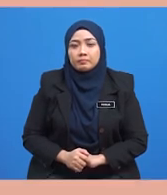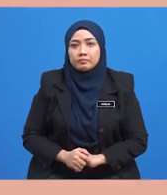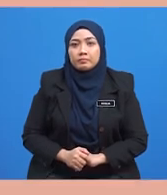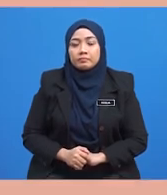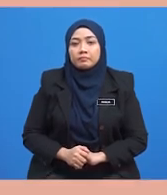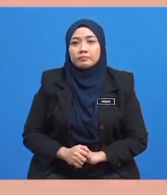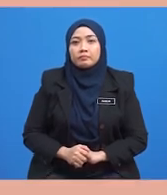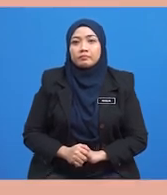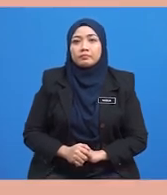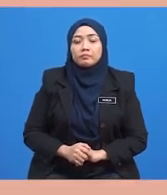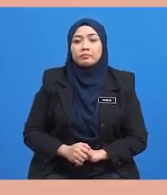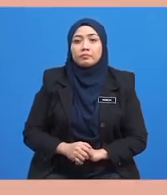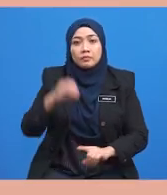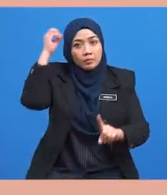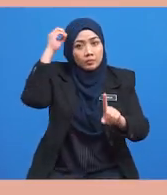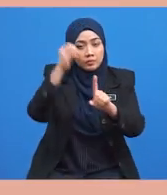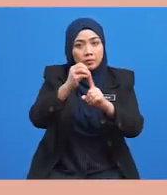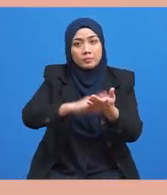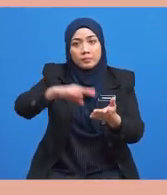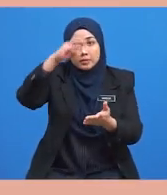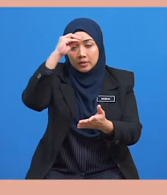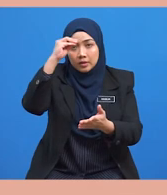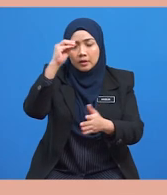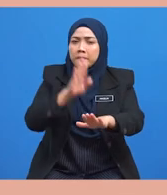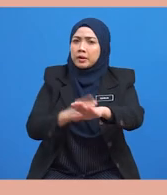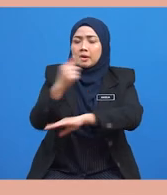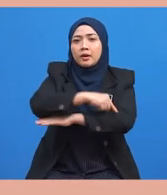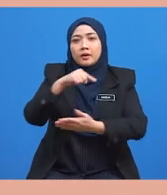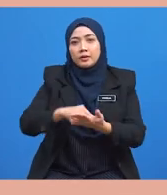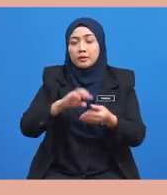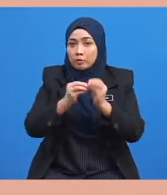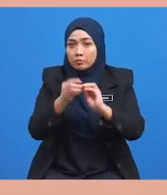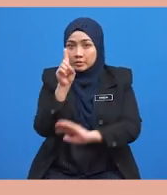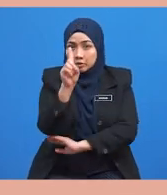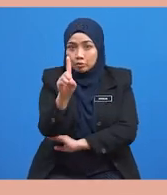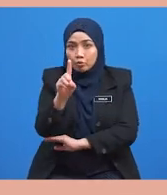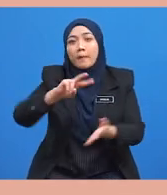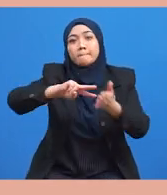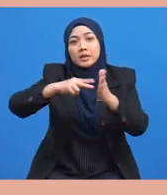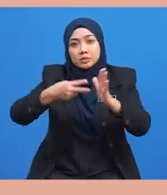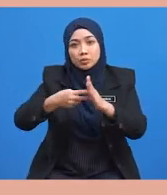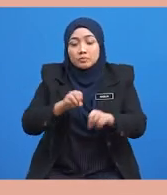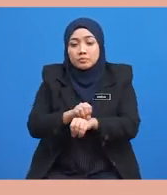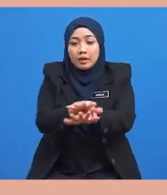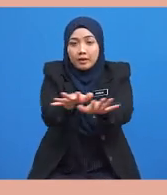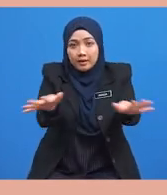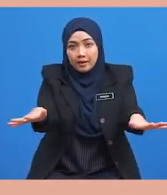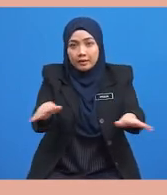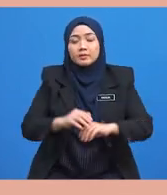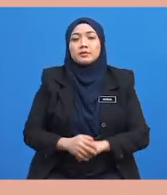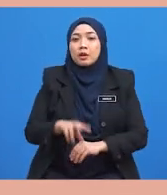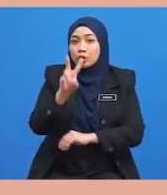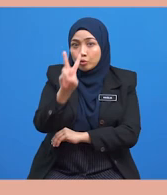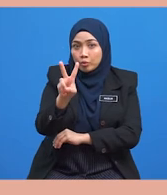Standard pembelajaran yang akan murid-murid perlu kuasai ialah yang pertama, maksud serakan.